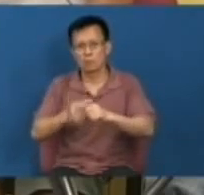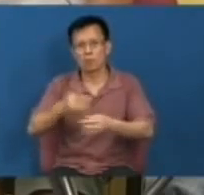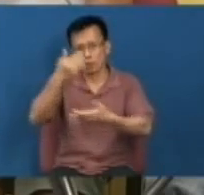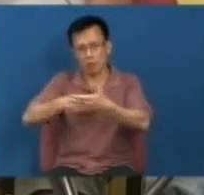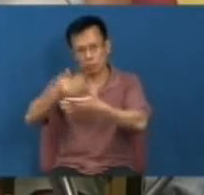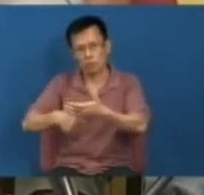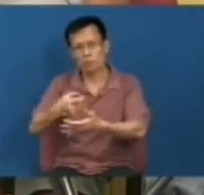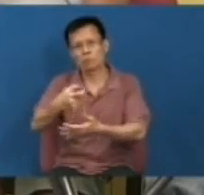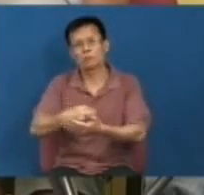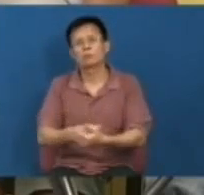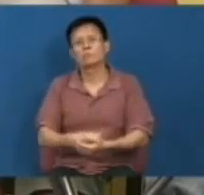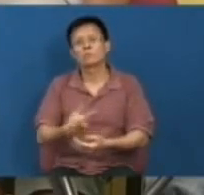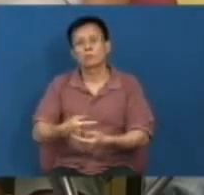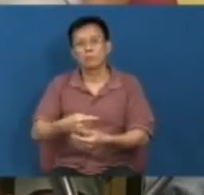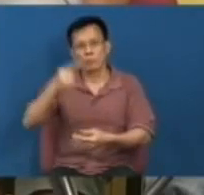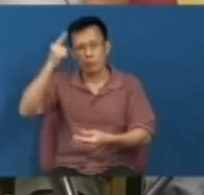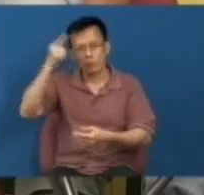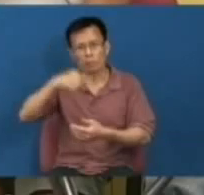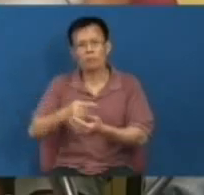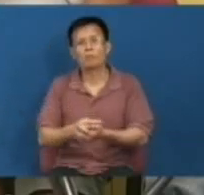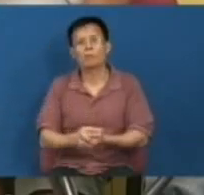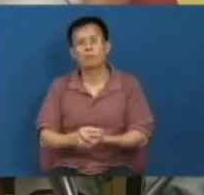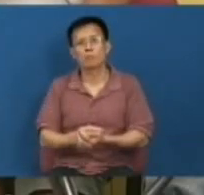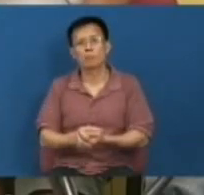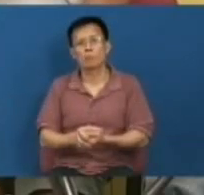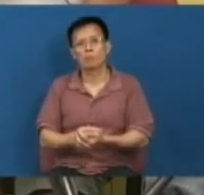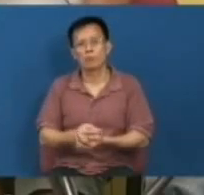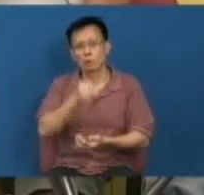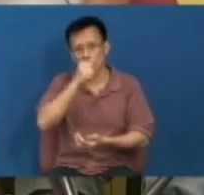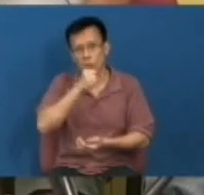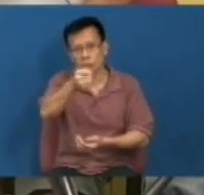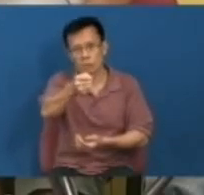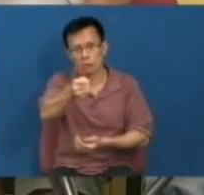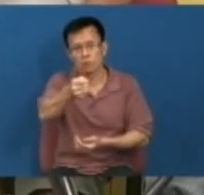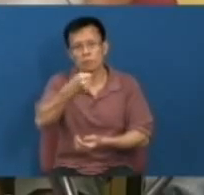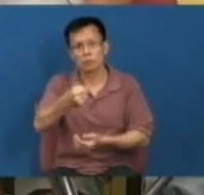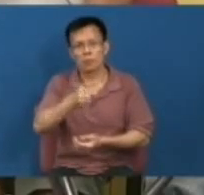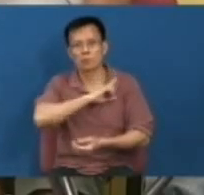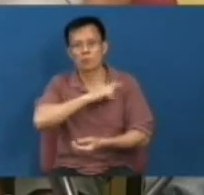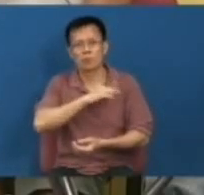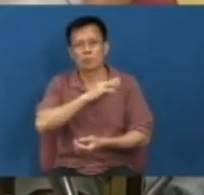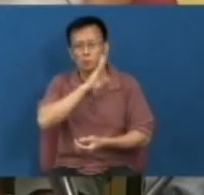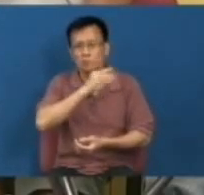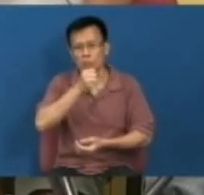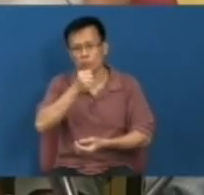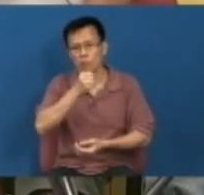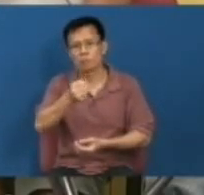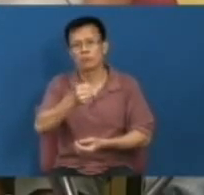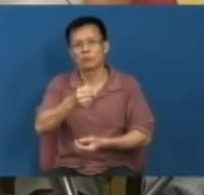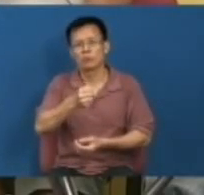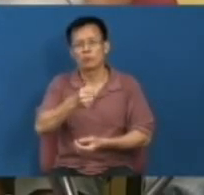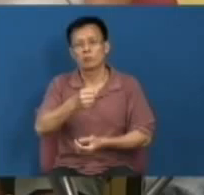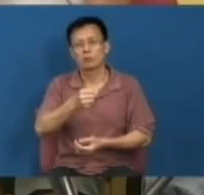錢。佢每次咧。就訪問一個咧，我自己喺度住嘅乜乜乜咧，然之後